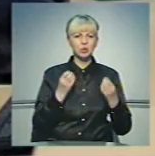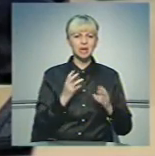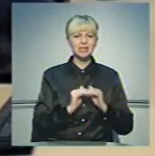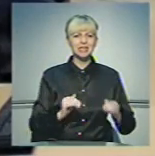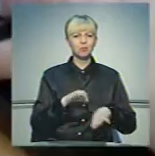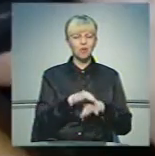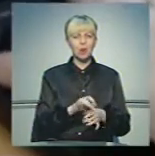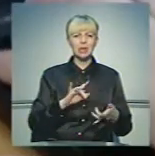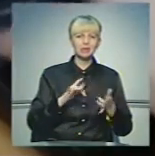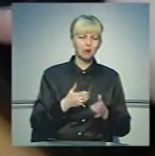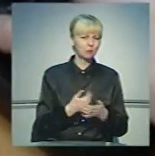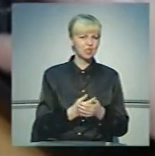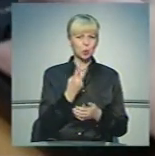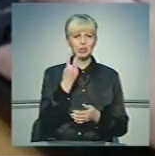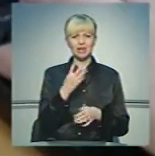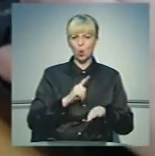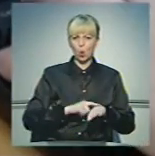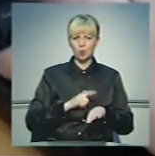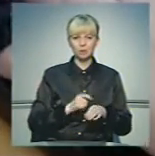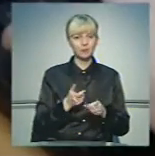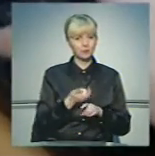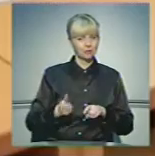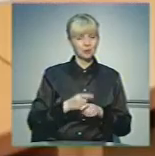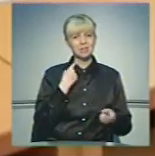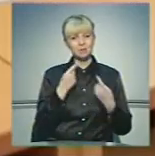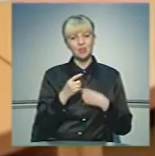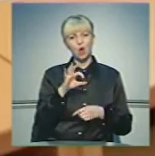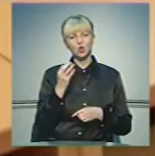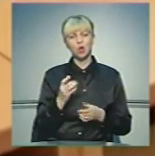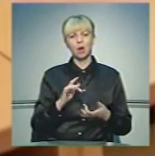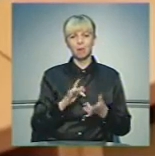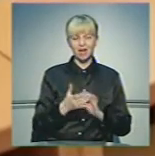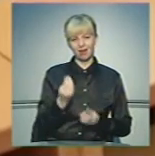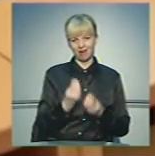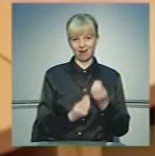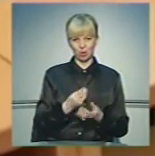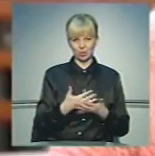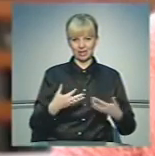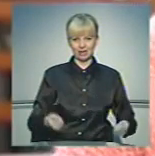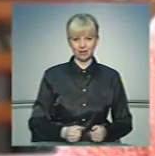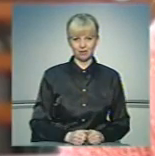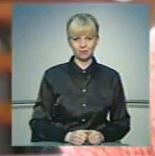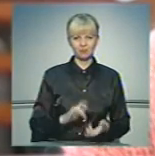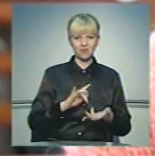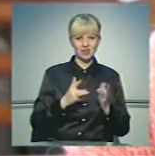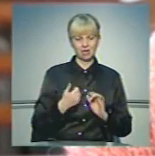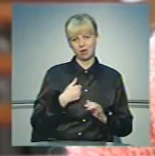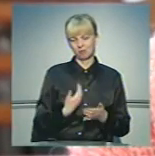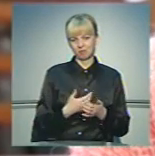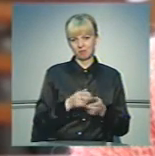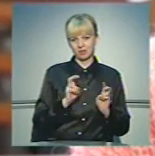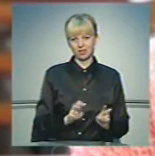діти проводять в інтернеті близько 3 годин. Здебільшого спілкуються у соцмережах та грають в ігри. В інтернеті я сиджу